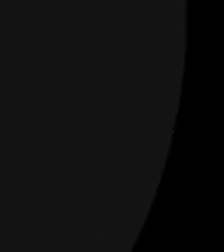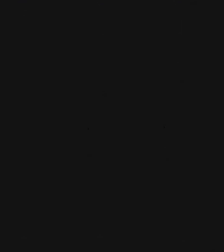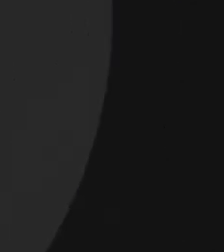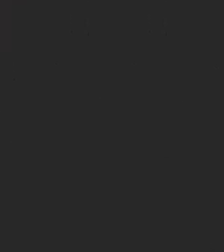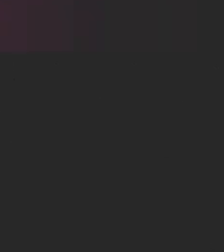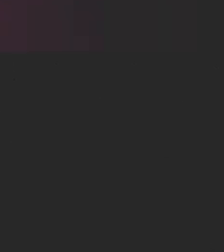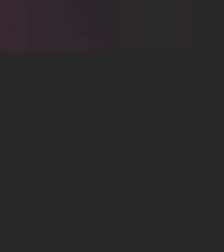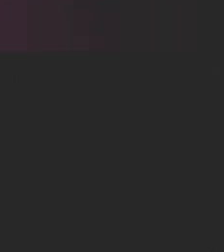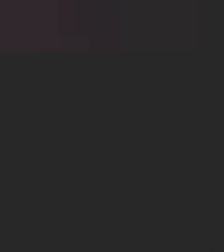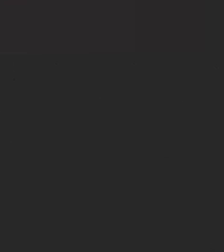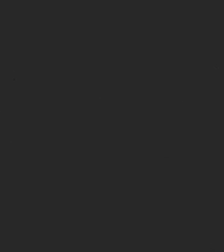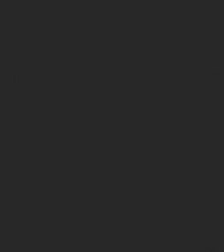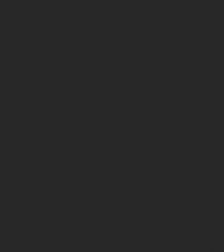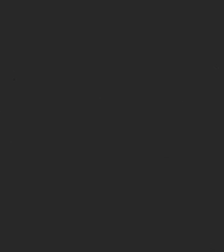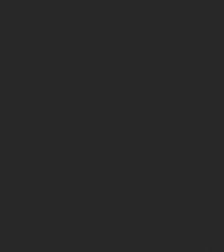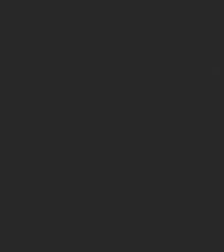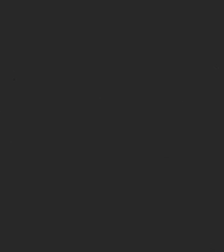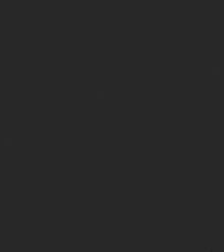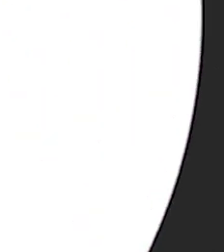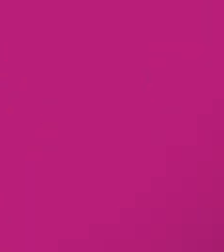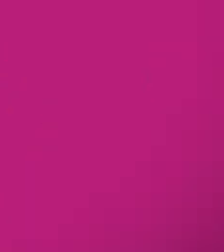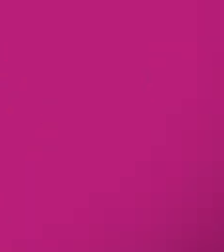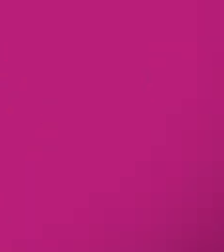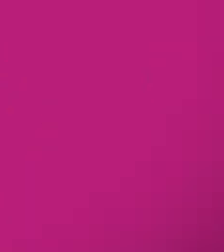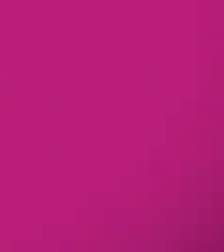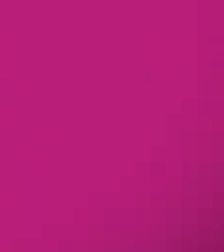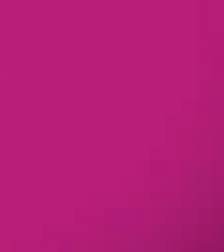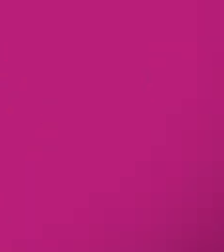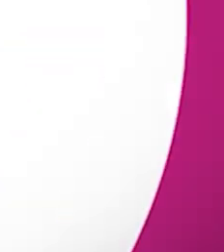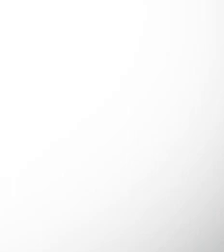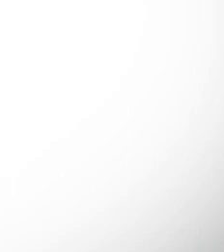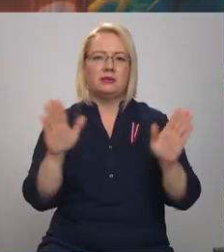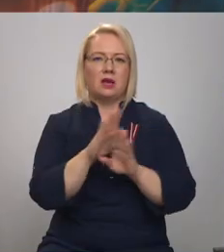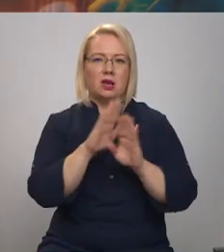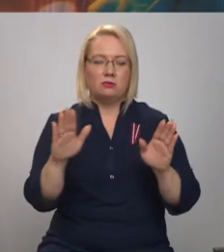Re, visi ēters ir te!